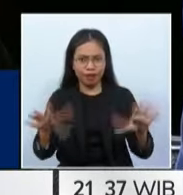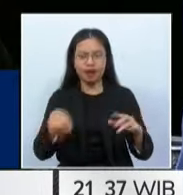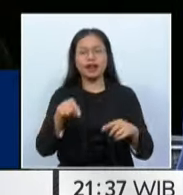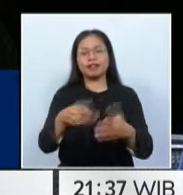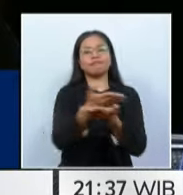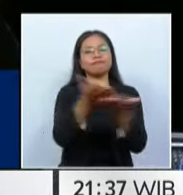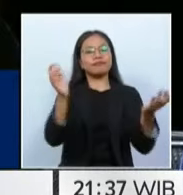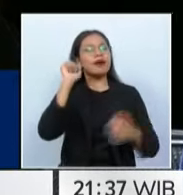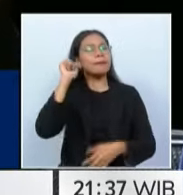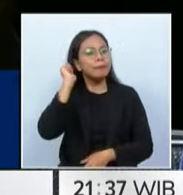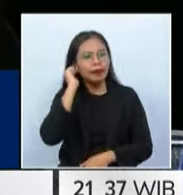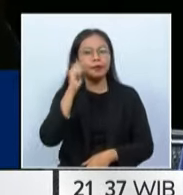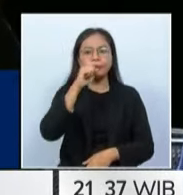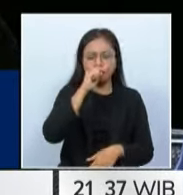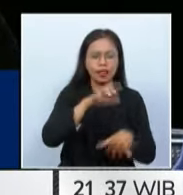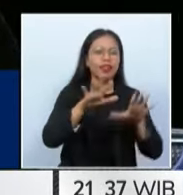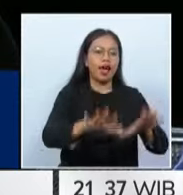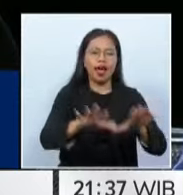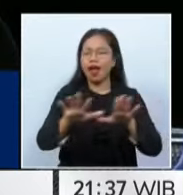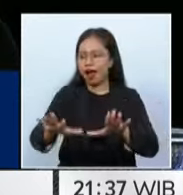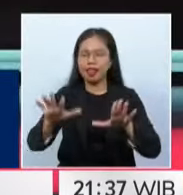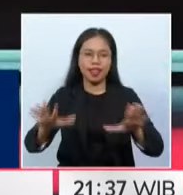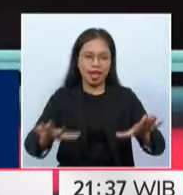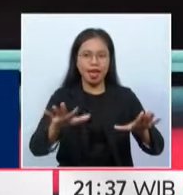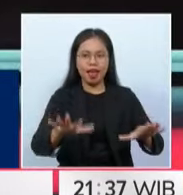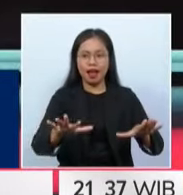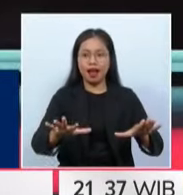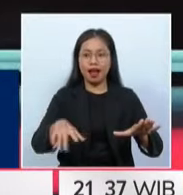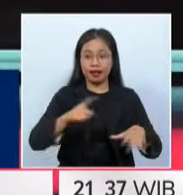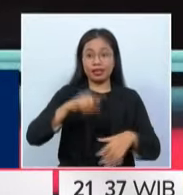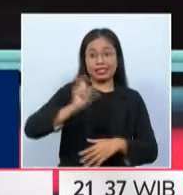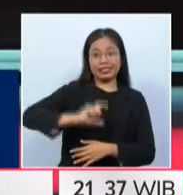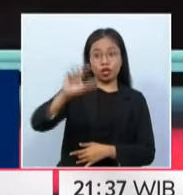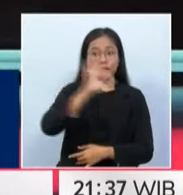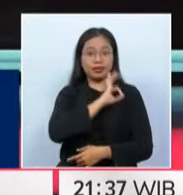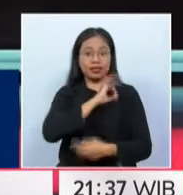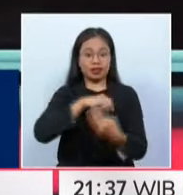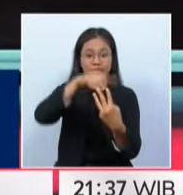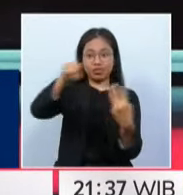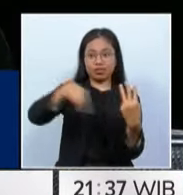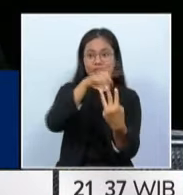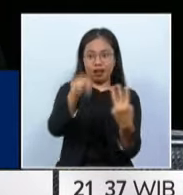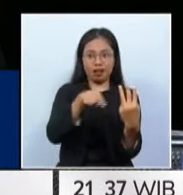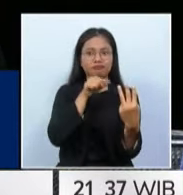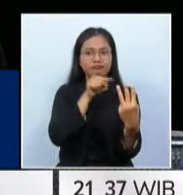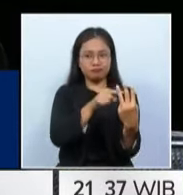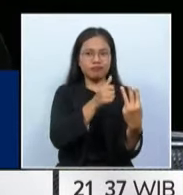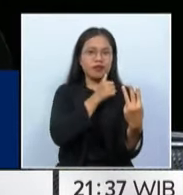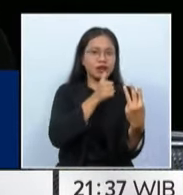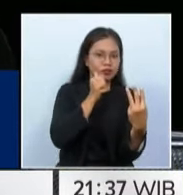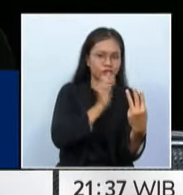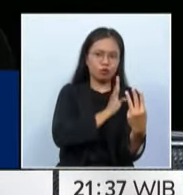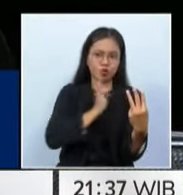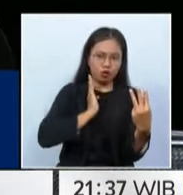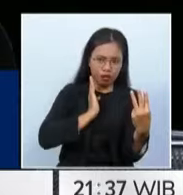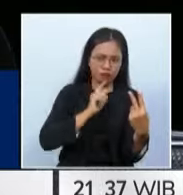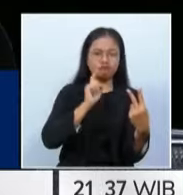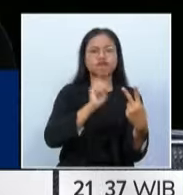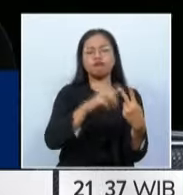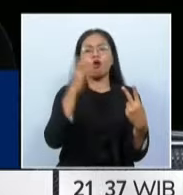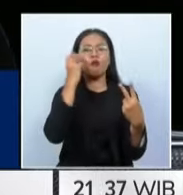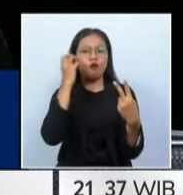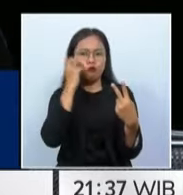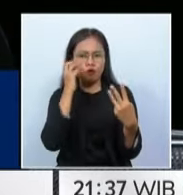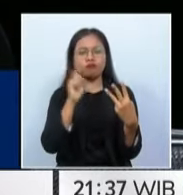tenang kepada ketiga calon presiden Bapak anisedan Bapak Prabowo Subianto Bapak Ganjar pranowo kami mohon untuk